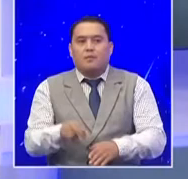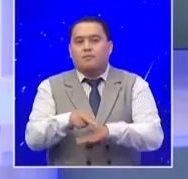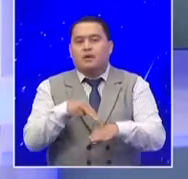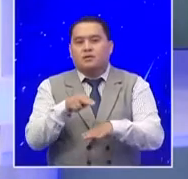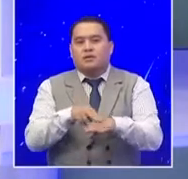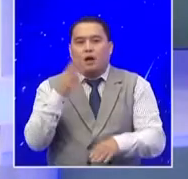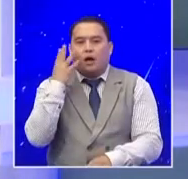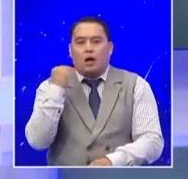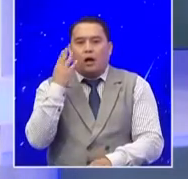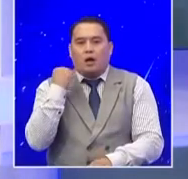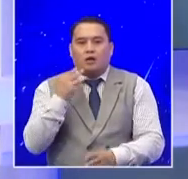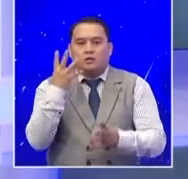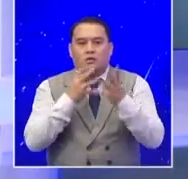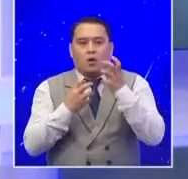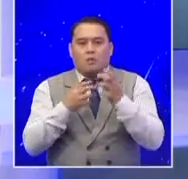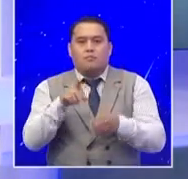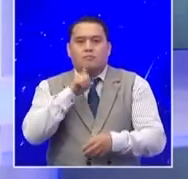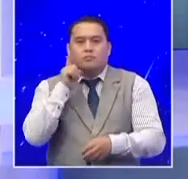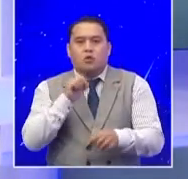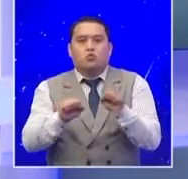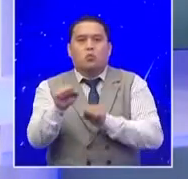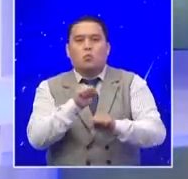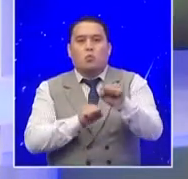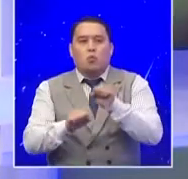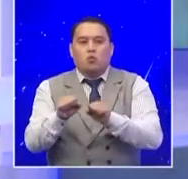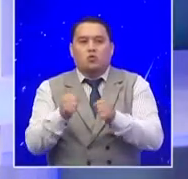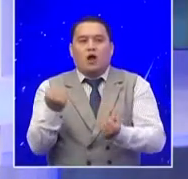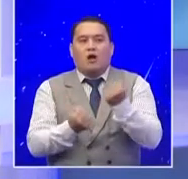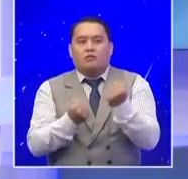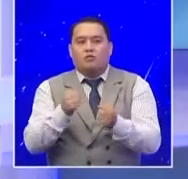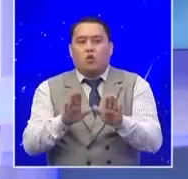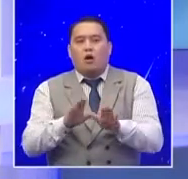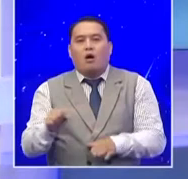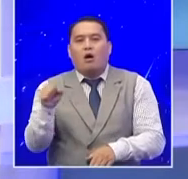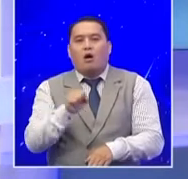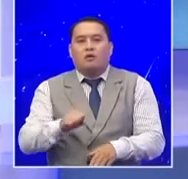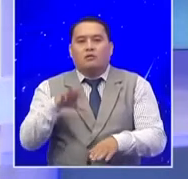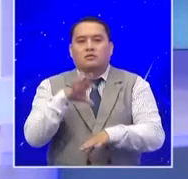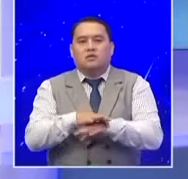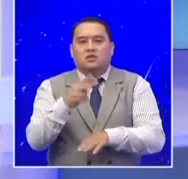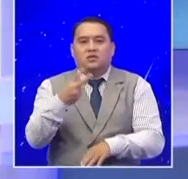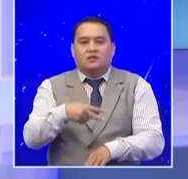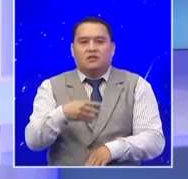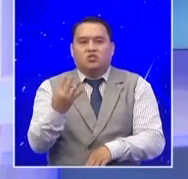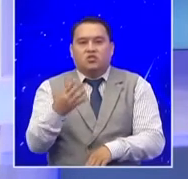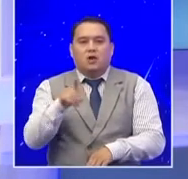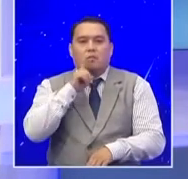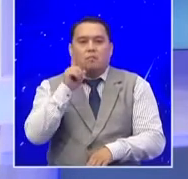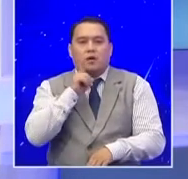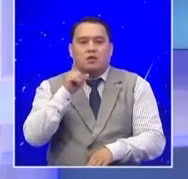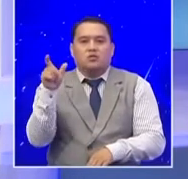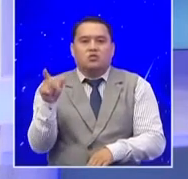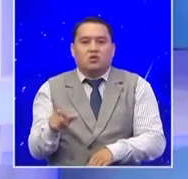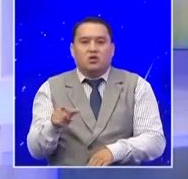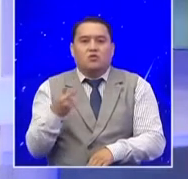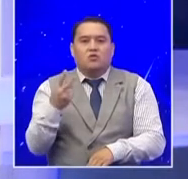Полицейские Алматы всерьез взялись за малолетних мойщиков авто. Только с начала августа ими задержаны 24 подростка. В двух